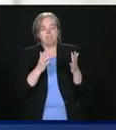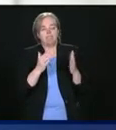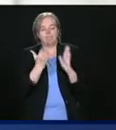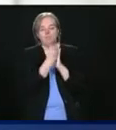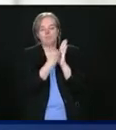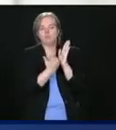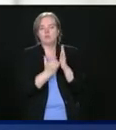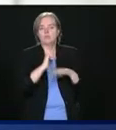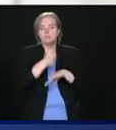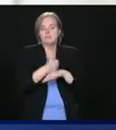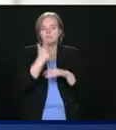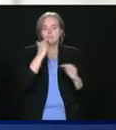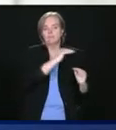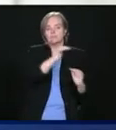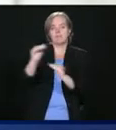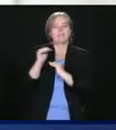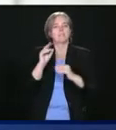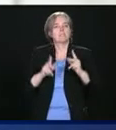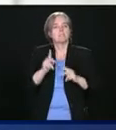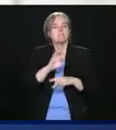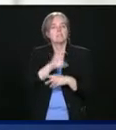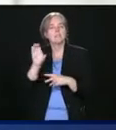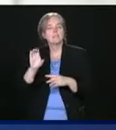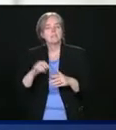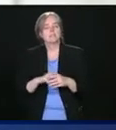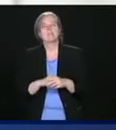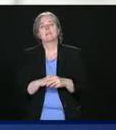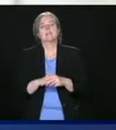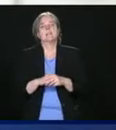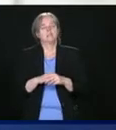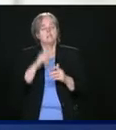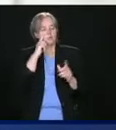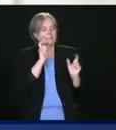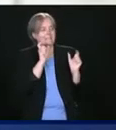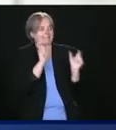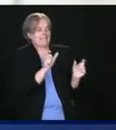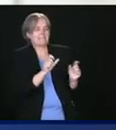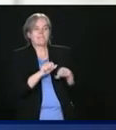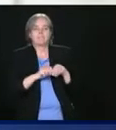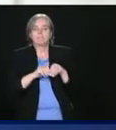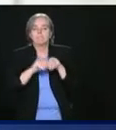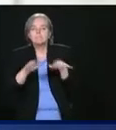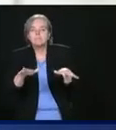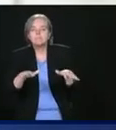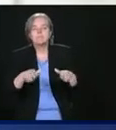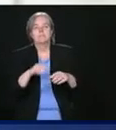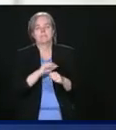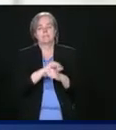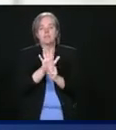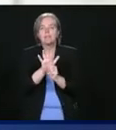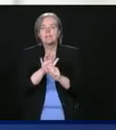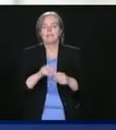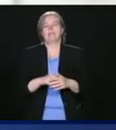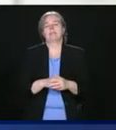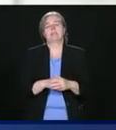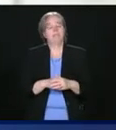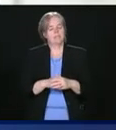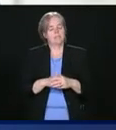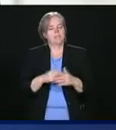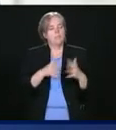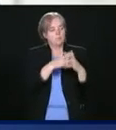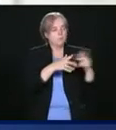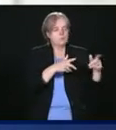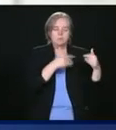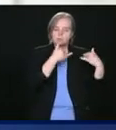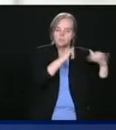protéger les Canadiens, pour limiter la propagation du virus, et nous allons les continuer pour les États-Unis et